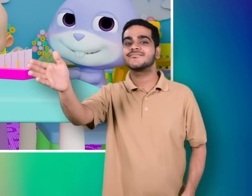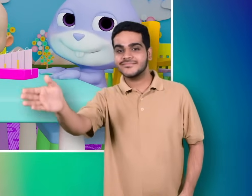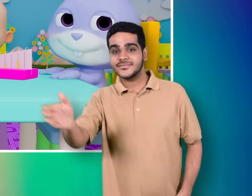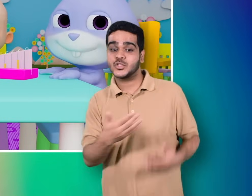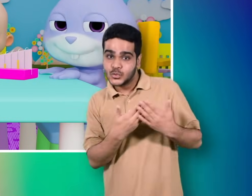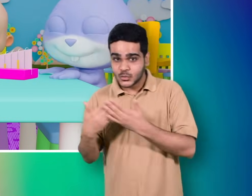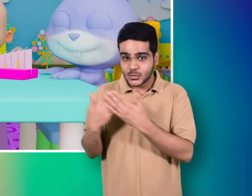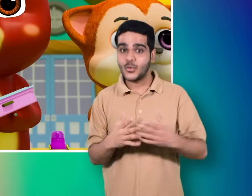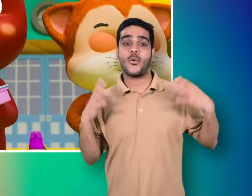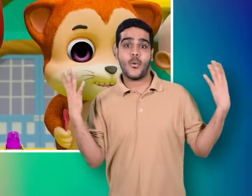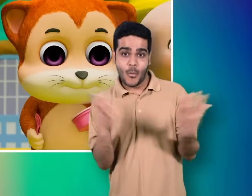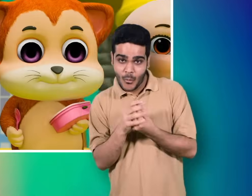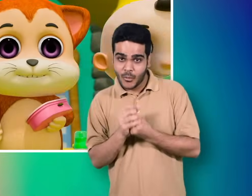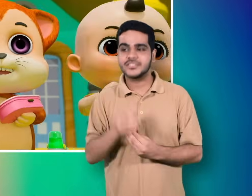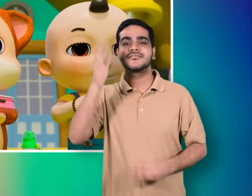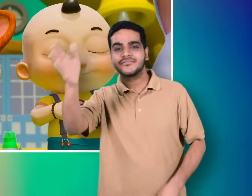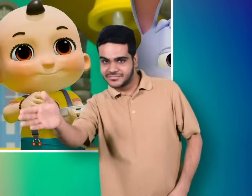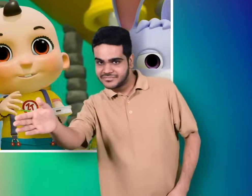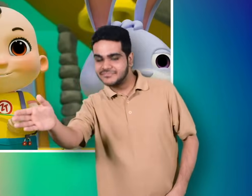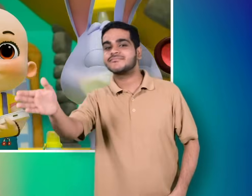स्कूल चले हम।